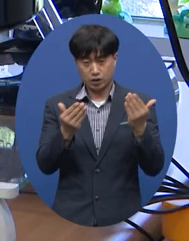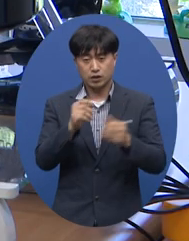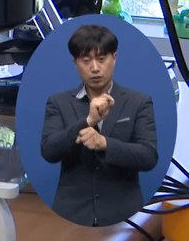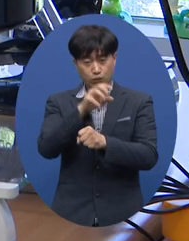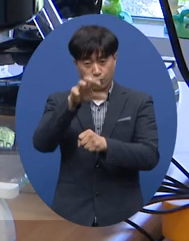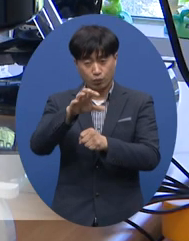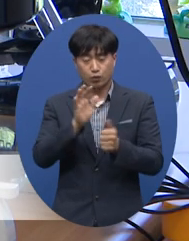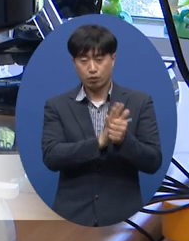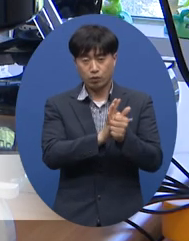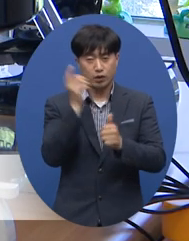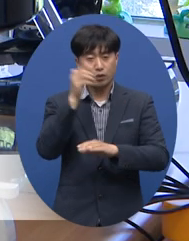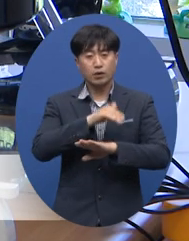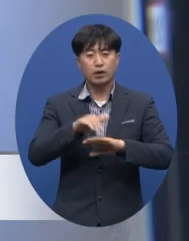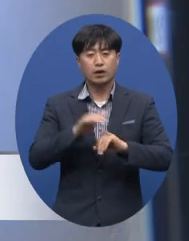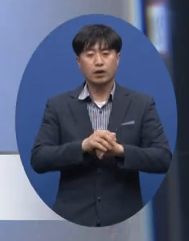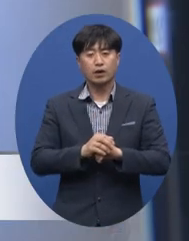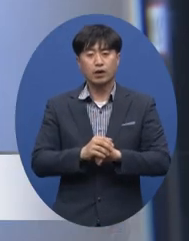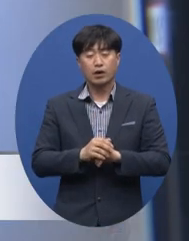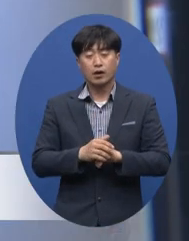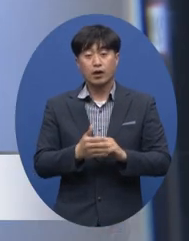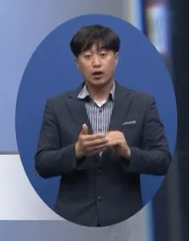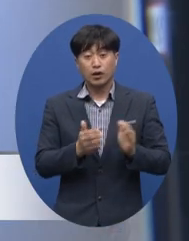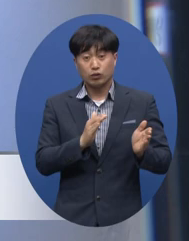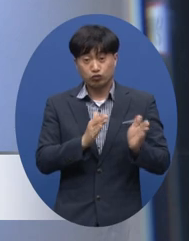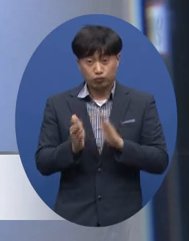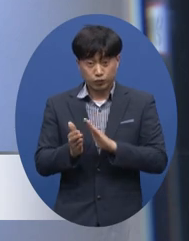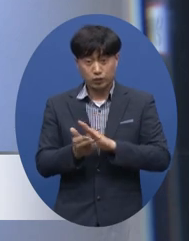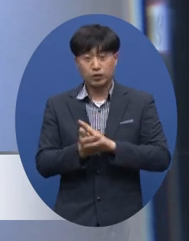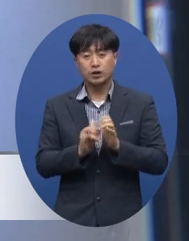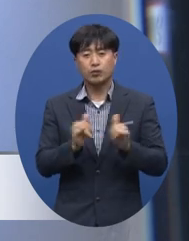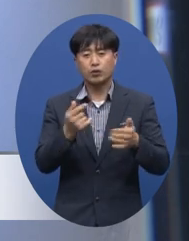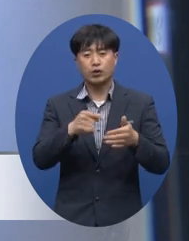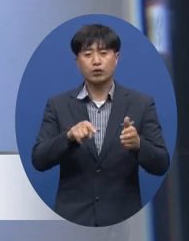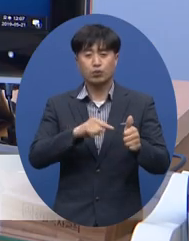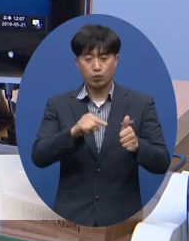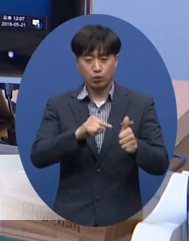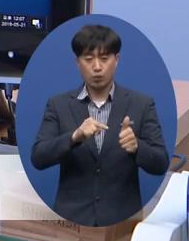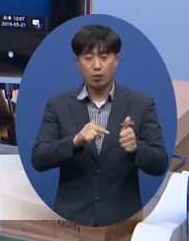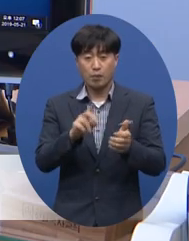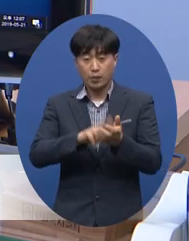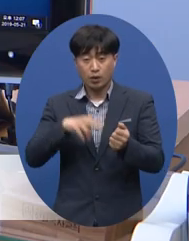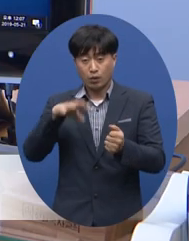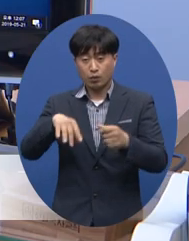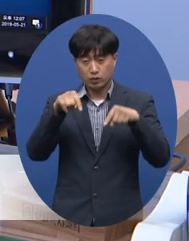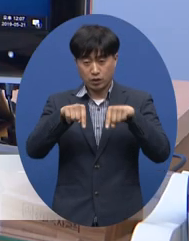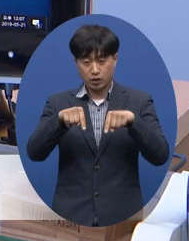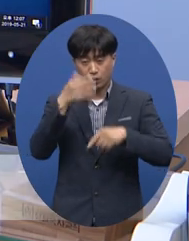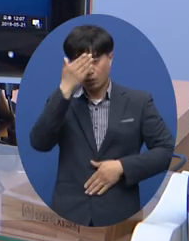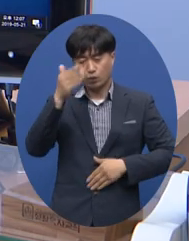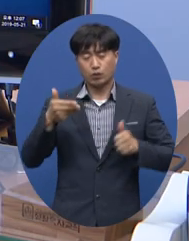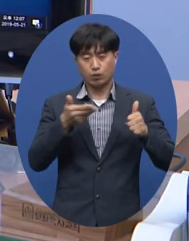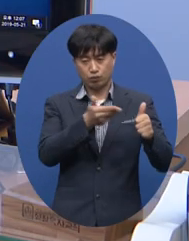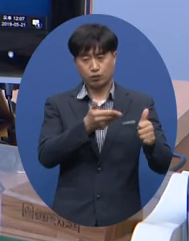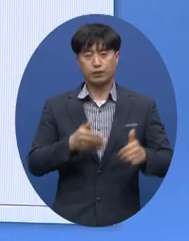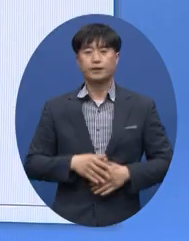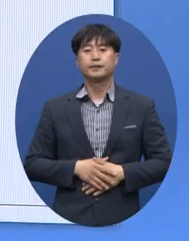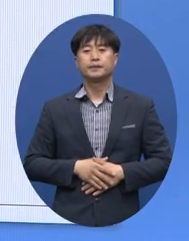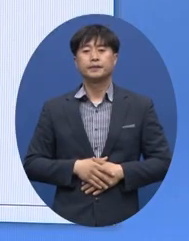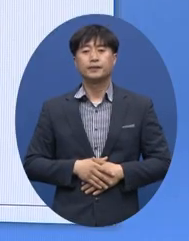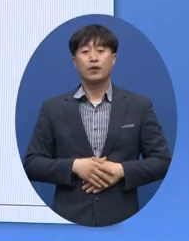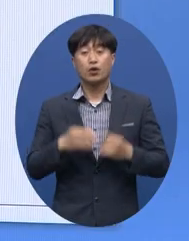방침. 무엇보다 예비 창업자에게 필요한 초기 교육부터 판로와 수출 등 사업 컨설팅을 무료로 받을 수